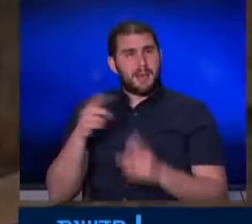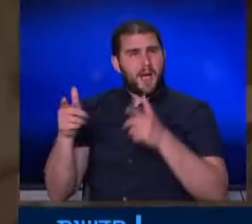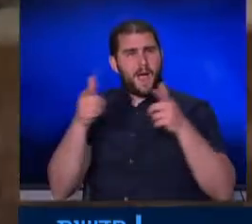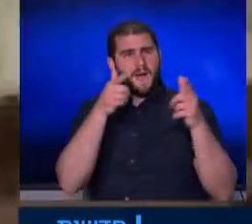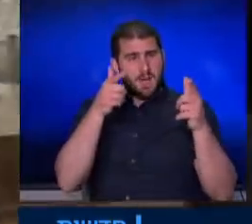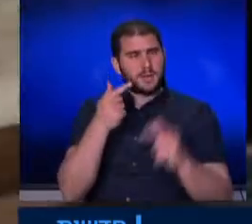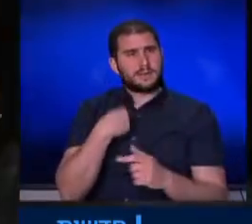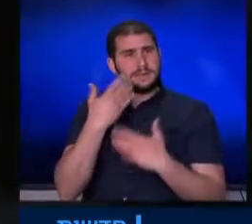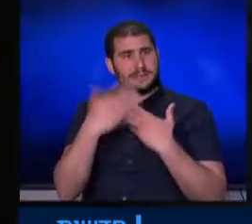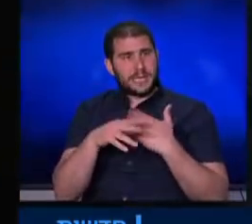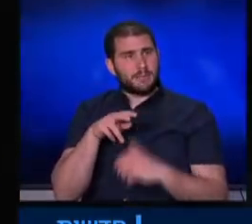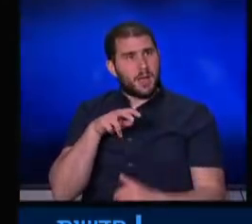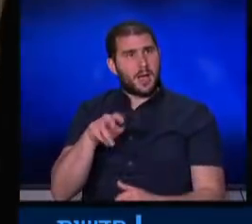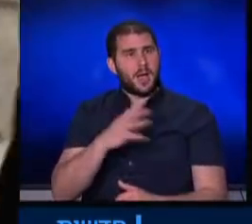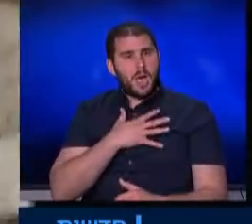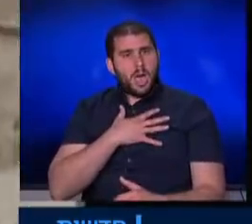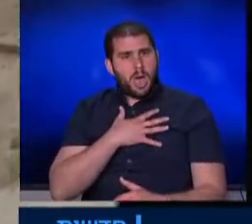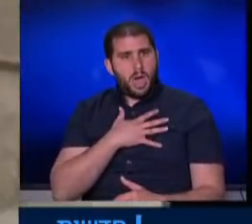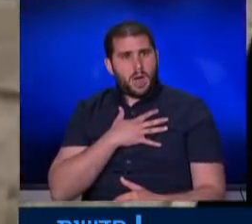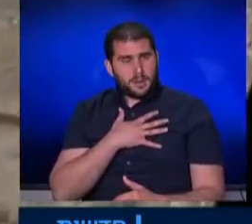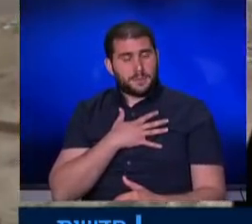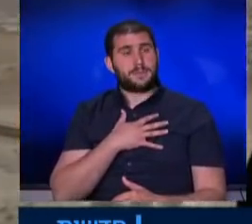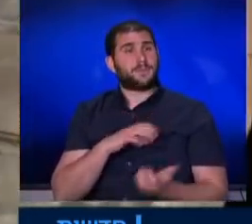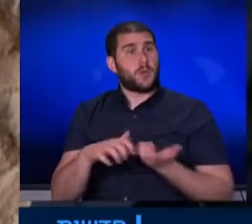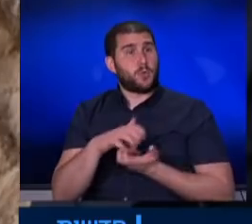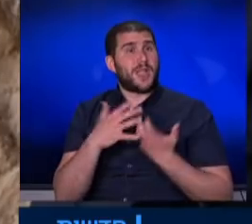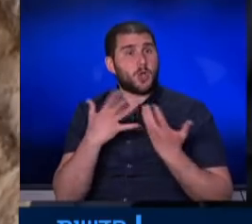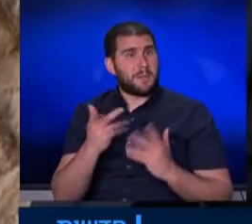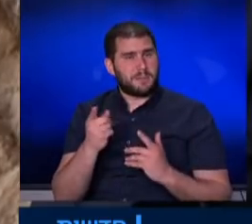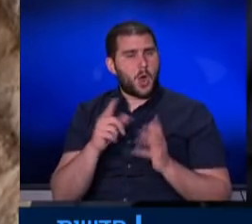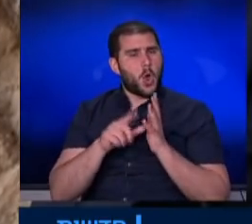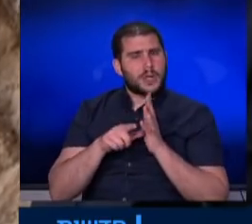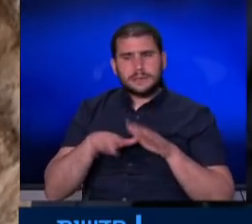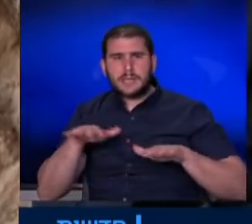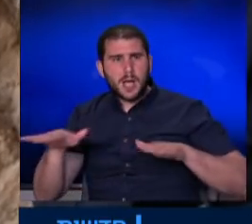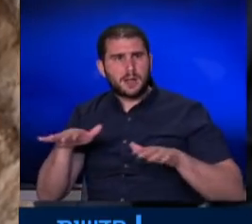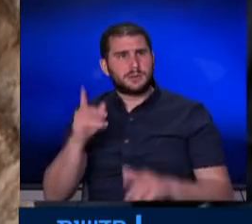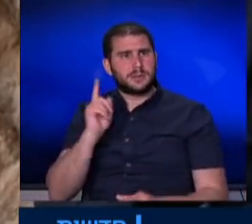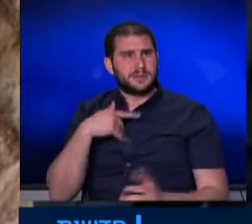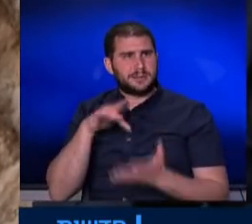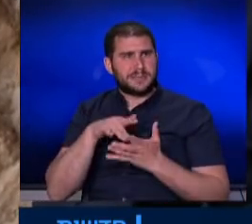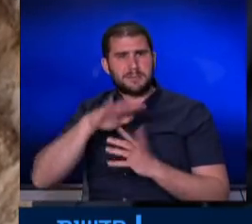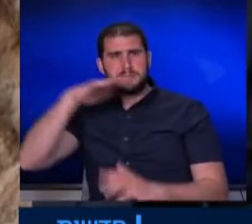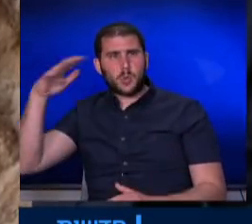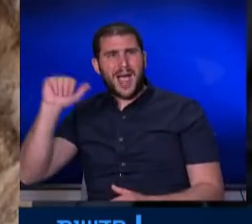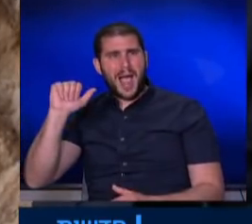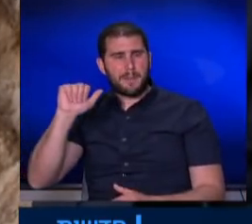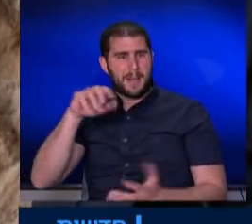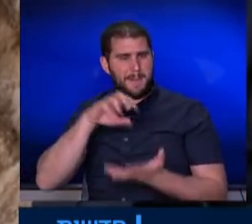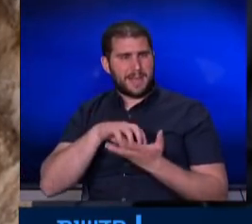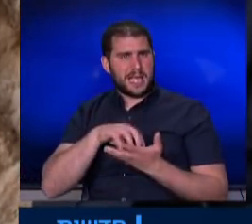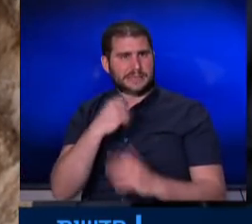ביד סיימתי את העלייה בלי אוויר. המורכבות הגדולה ביותר היא הלוגיסטיקה, אנחנו נמצאים בתוך מצוק ארבל, ממש במרכז